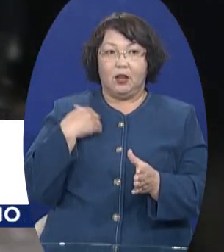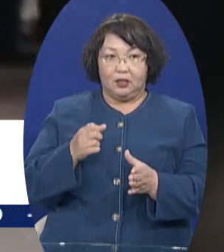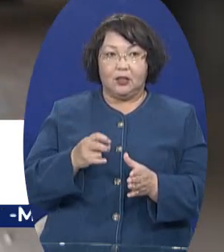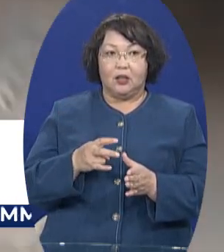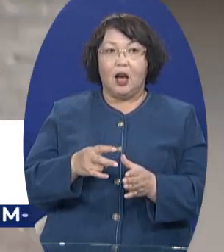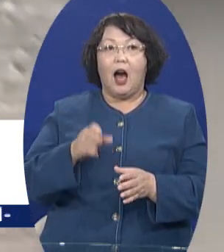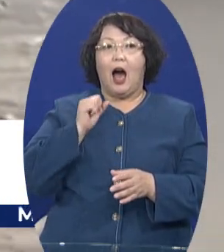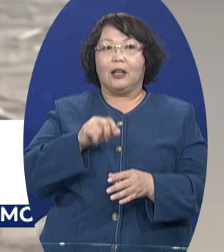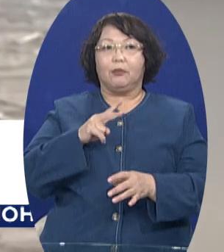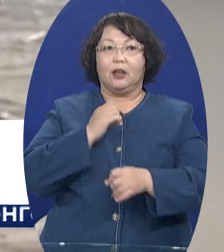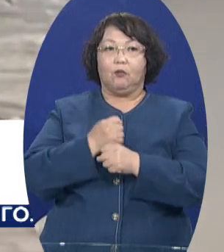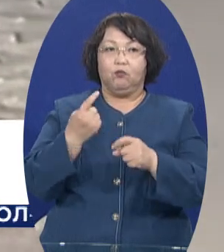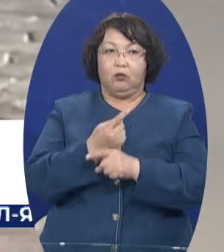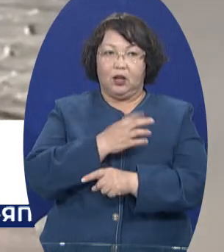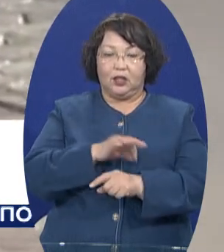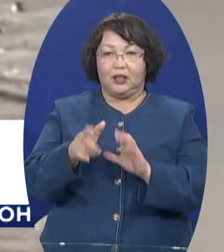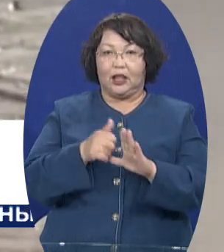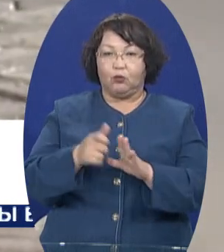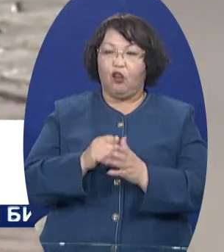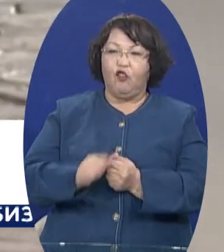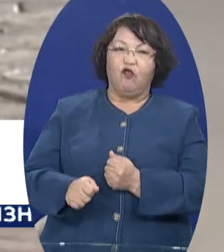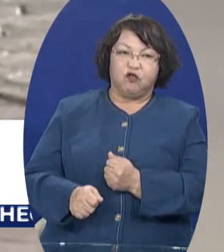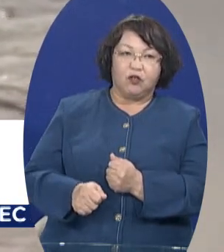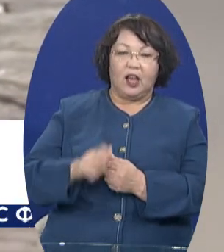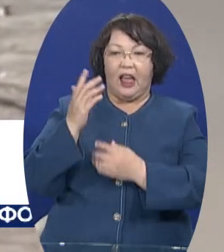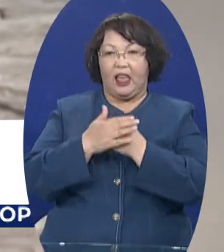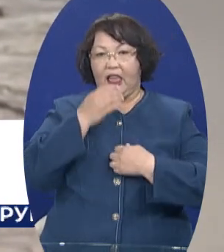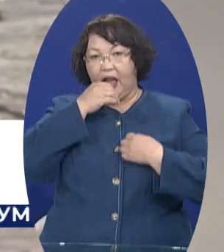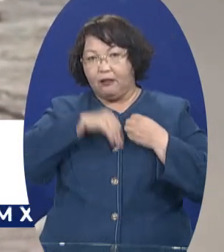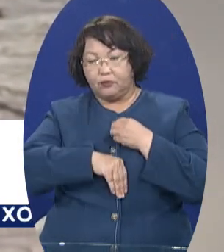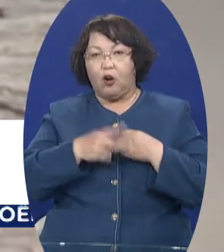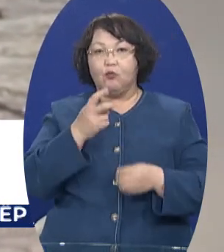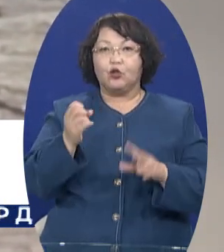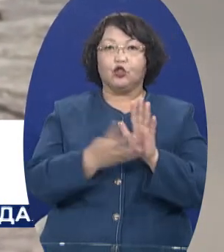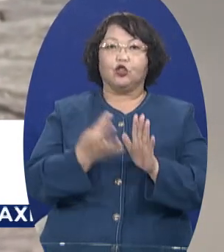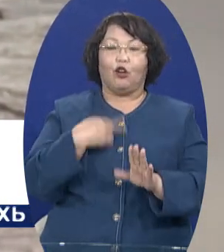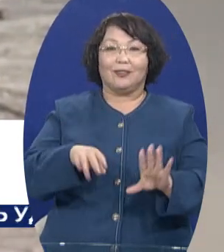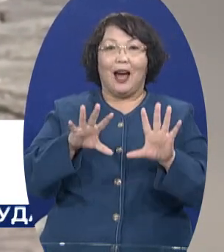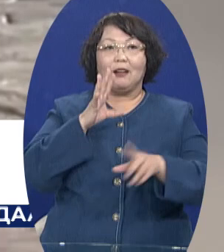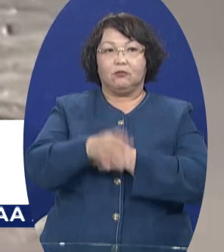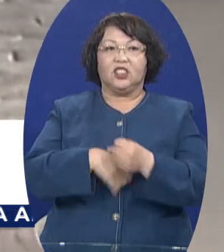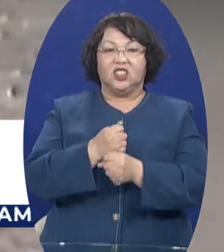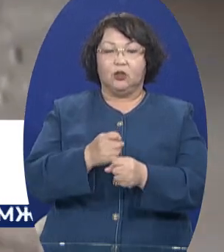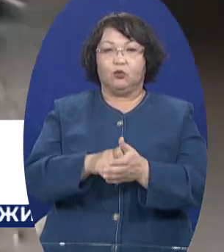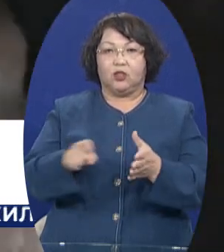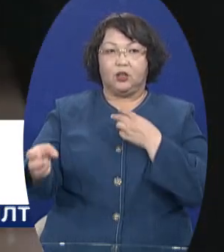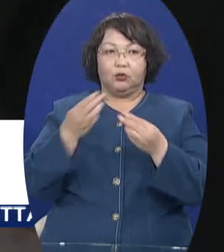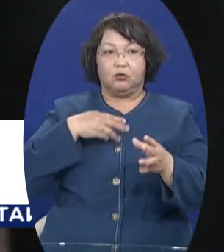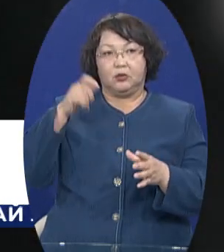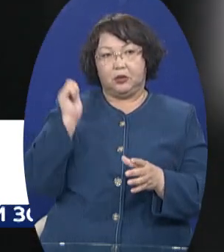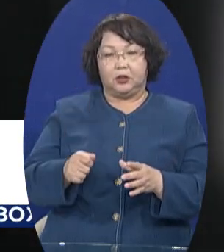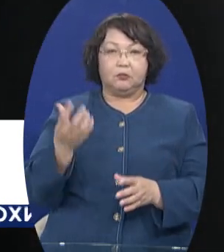татвараас зайлс хийсэн, хэл хахуул авсан гэх мэт хэрэгээр 2009 онд түүнд нийтдээ 10 жилийн хорих ялыг ичнээгээр шийтгэж